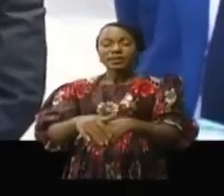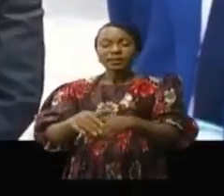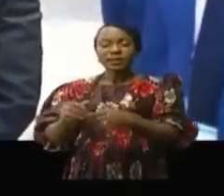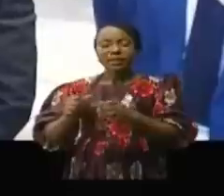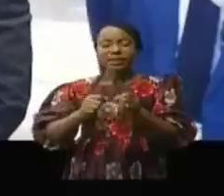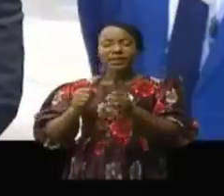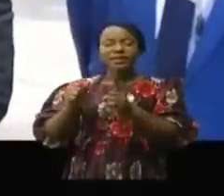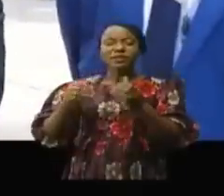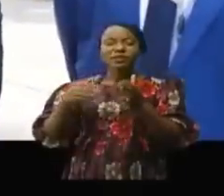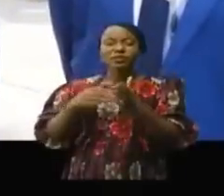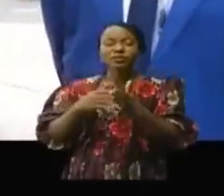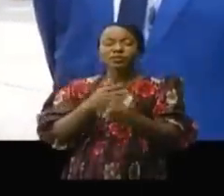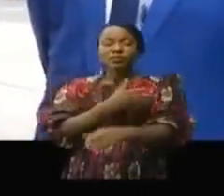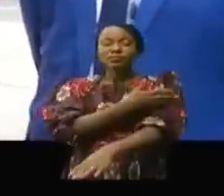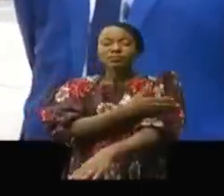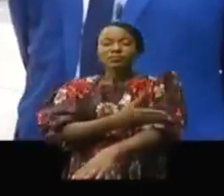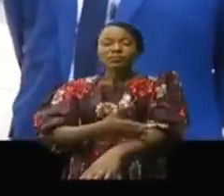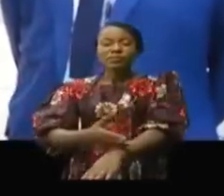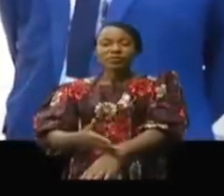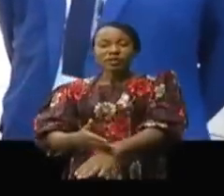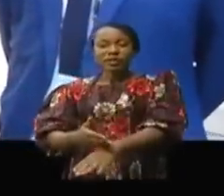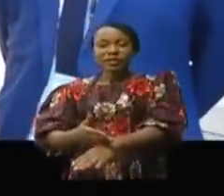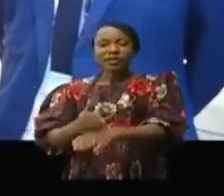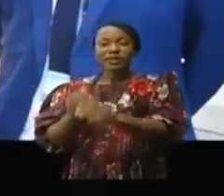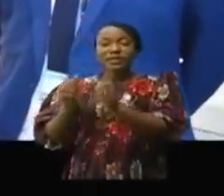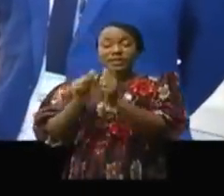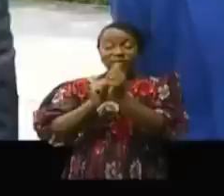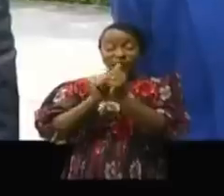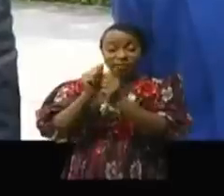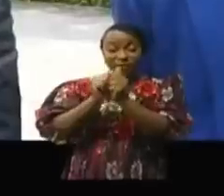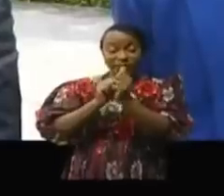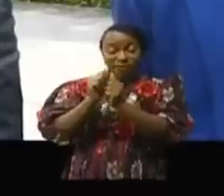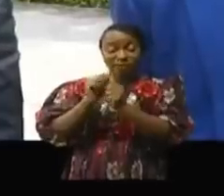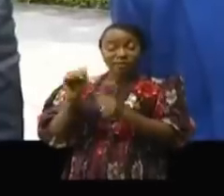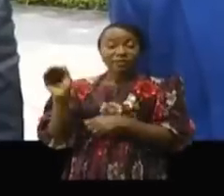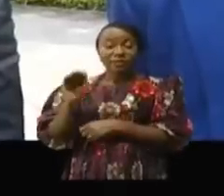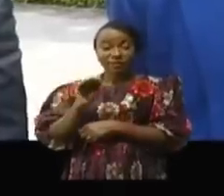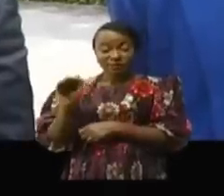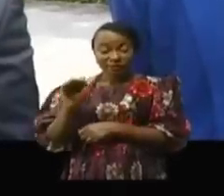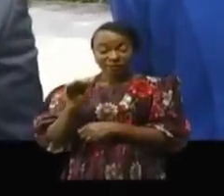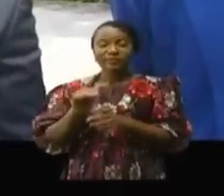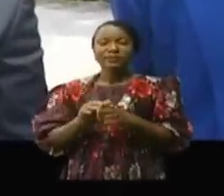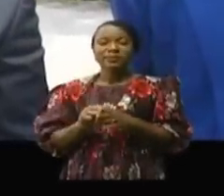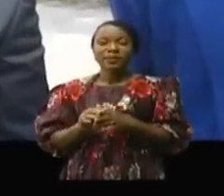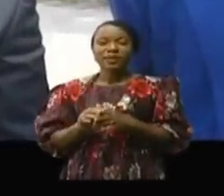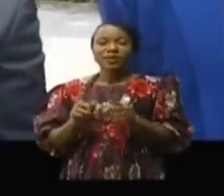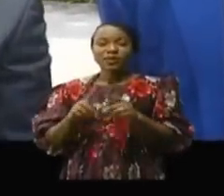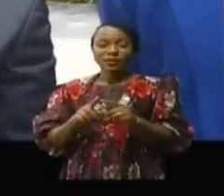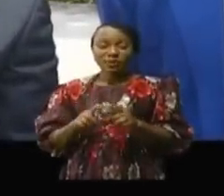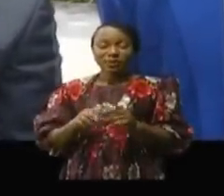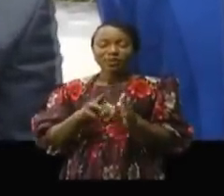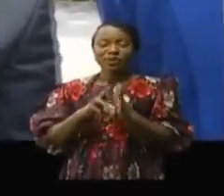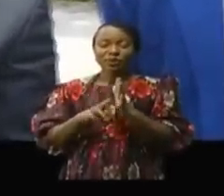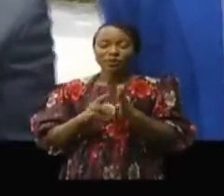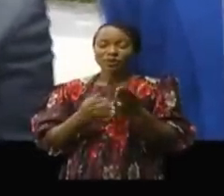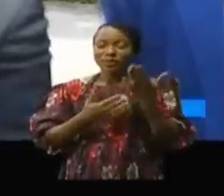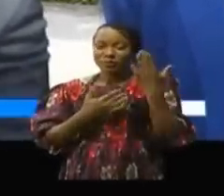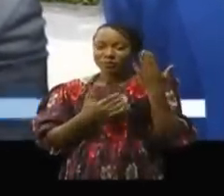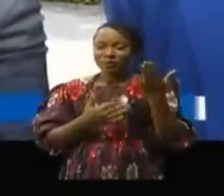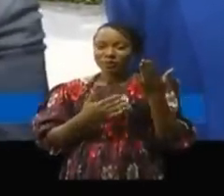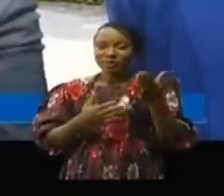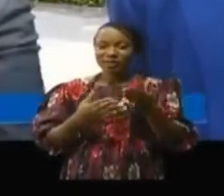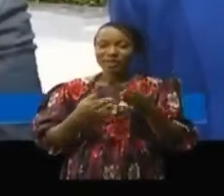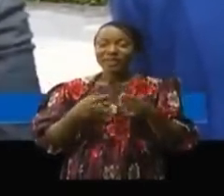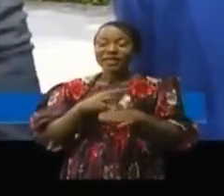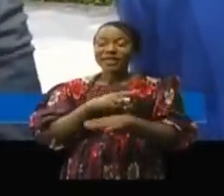dans cette lutte contre la dégradation effrénée des ressources naturelles. étant entendu le rôle primaire essentiel que la